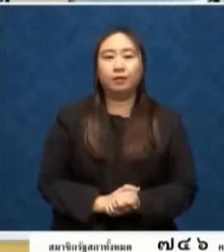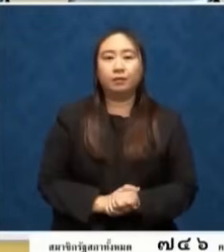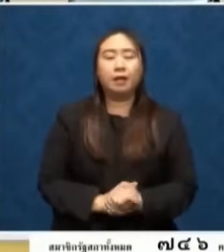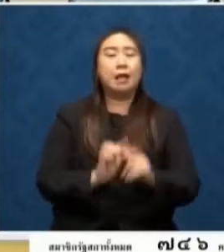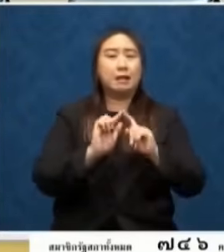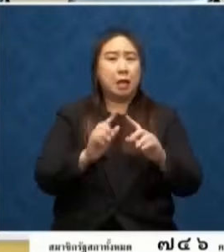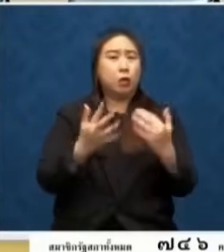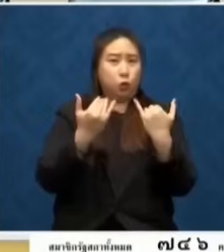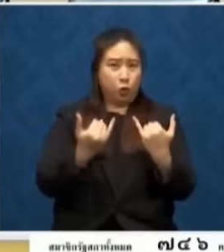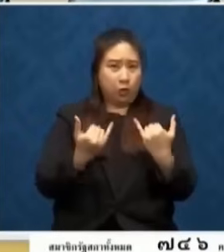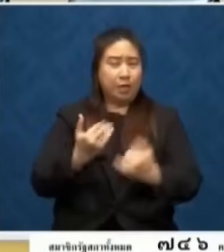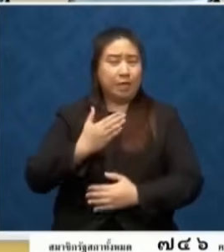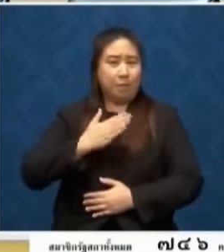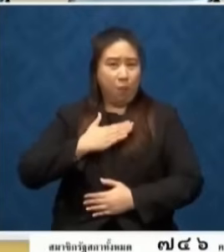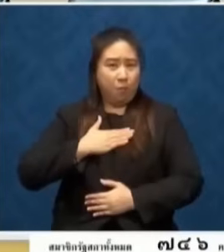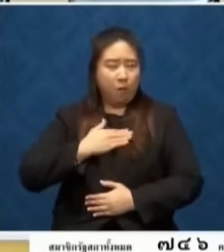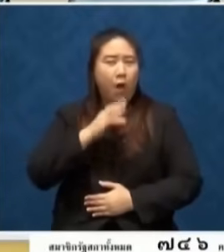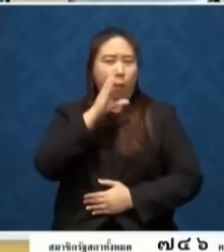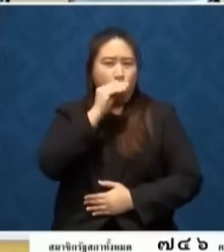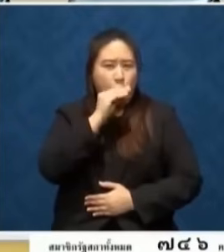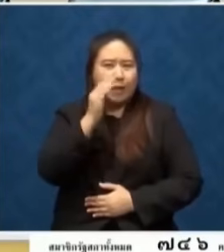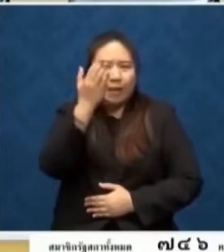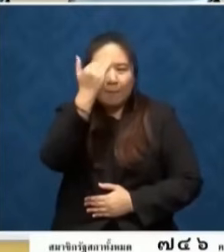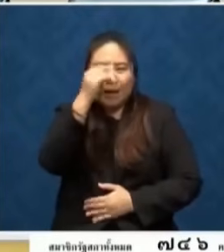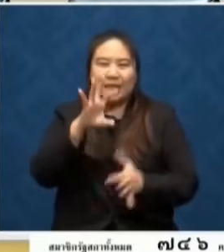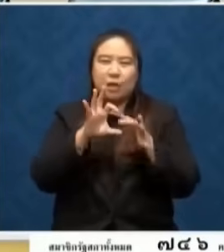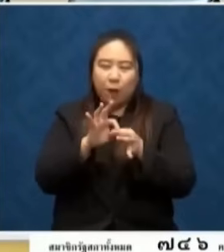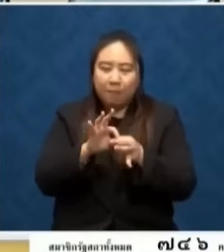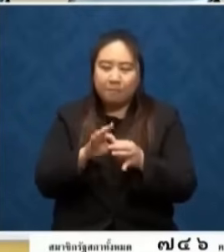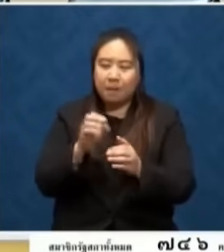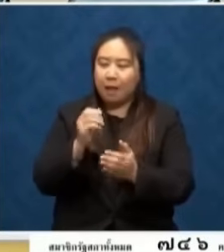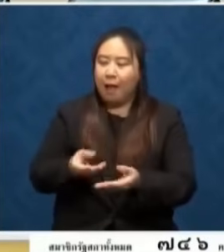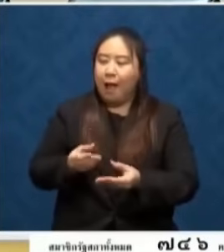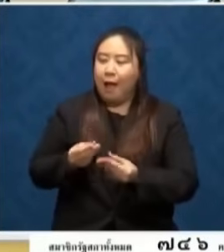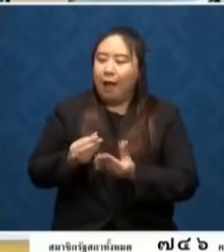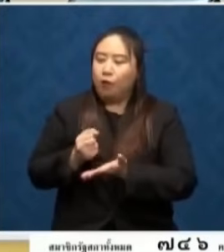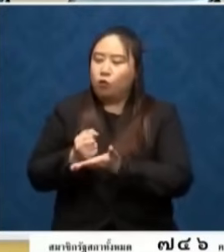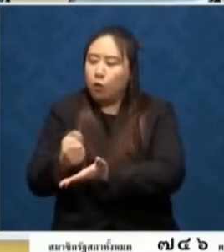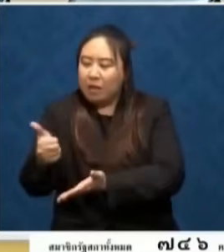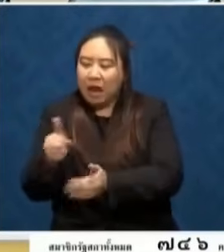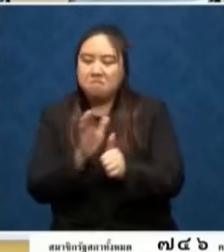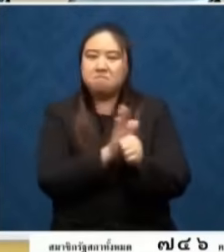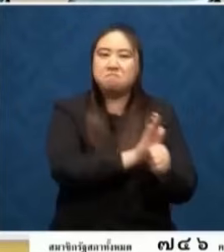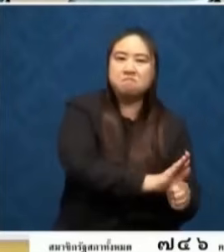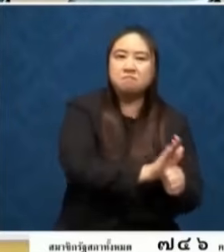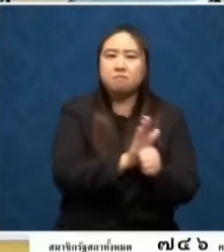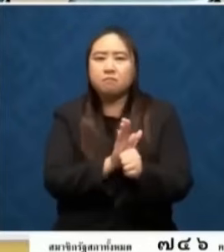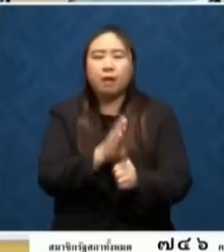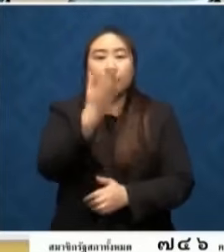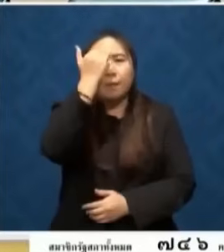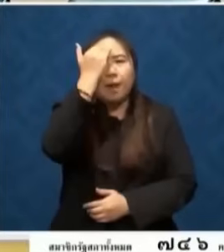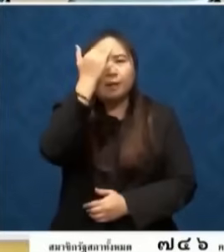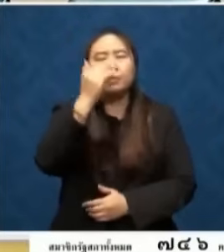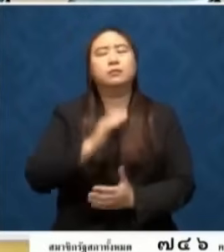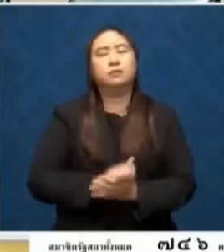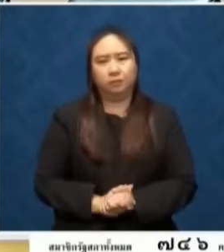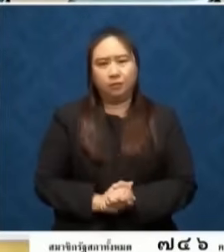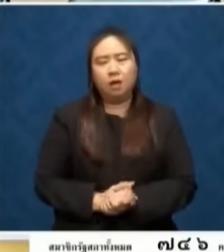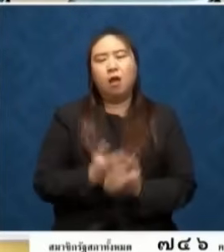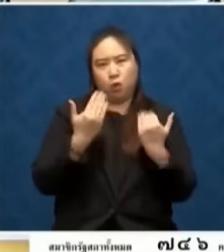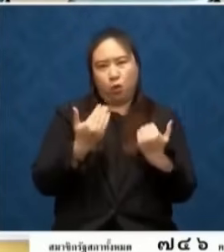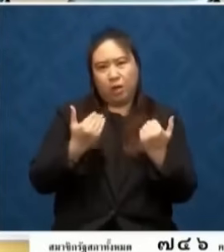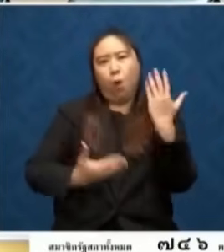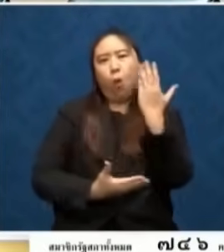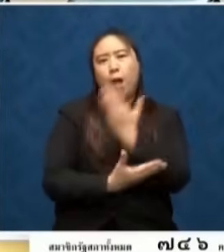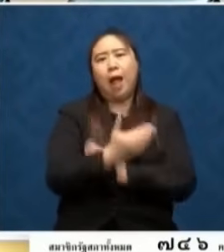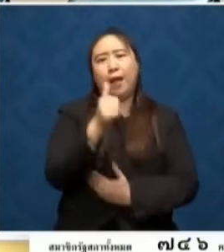ที่ผมย้ำเรื่องการเลือกปฏิบัติผมต้องกราบเรียนท่านประธานว่าผมคิดว่าเป็นโอกาสอันดีเมื่อเ